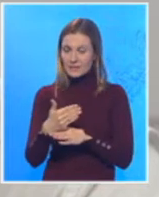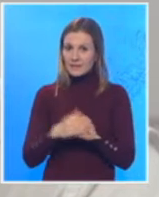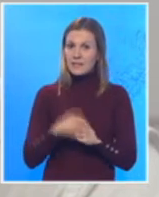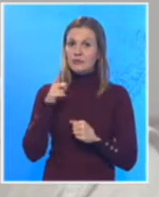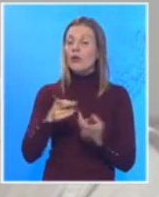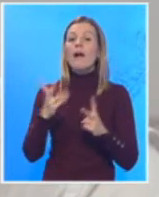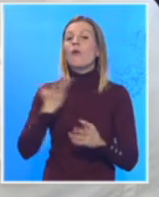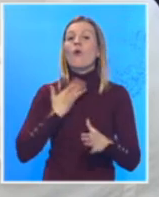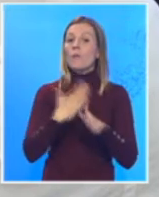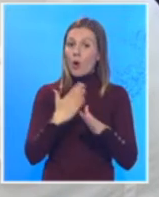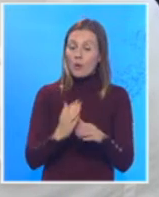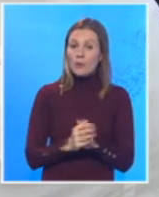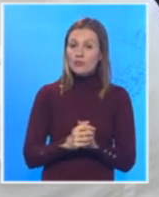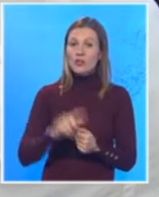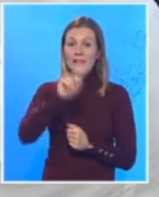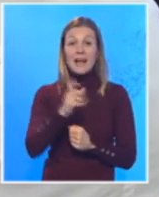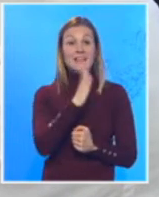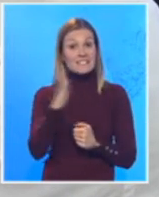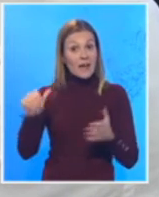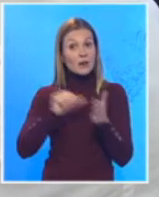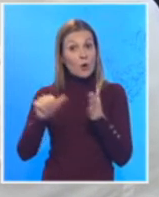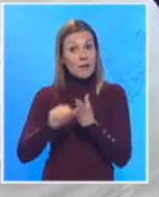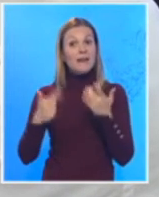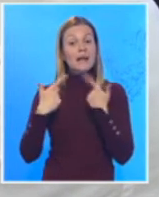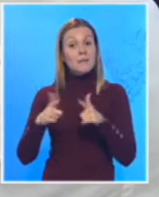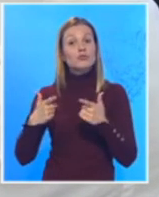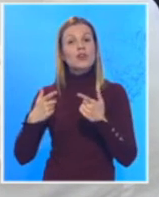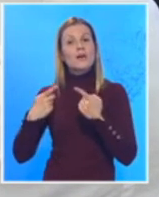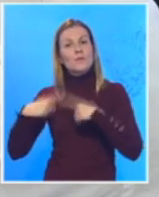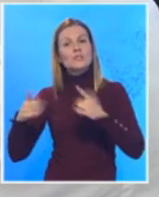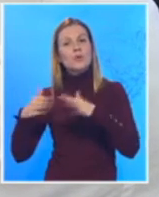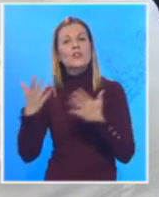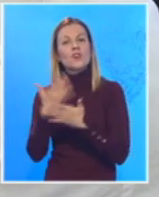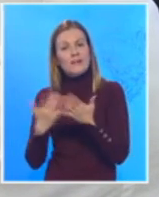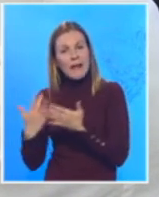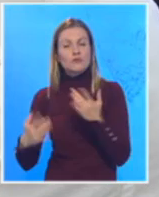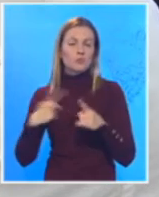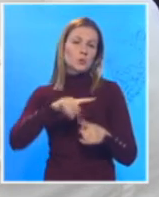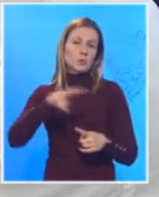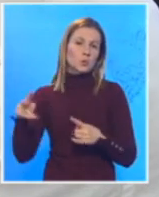automatizmu. Da li će u svakoj banci biti moguće otvaranje namenskih računa itd.